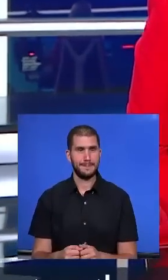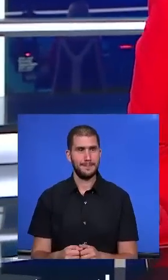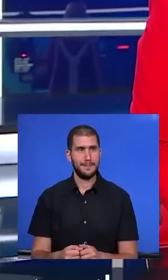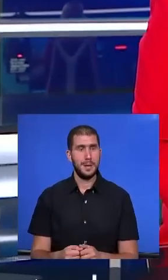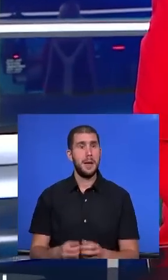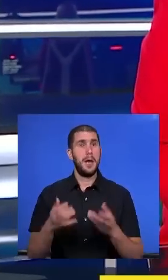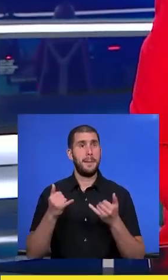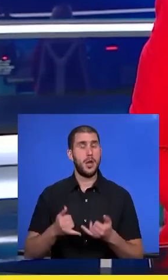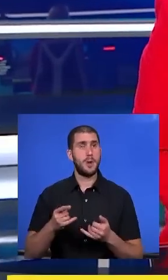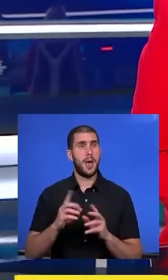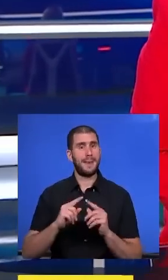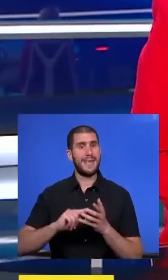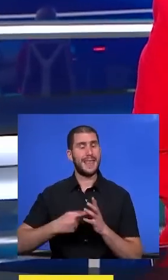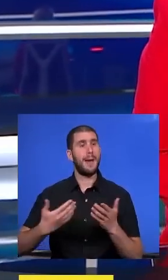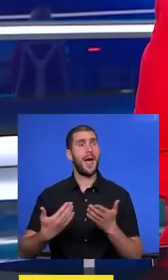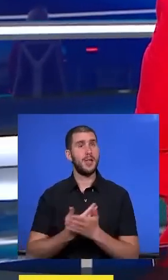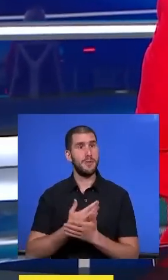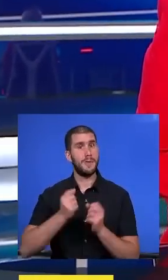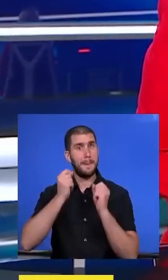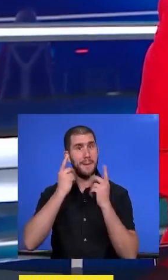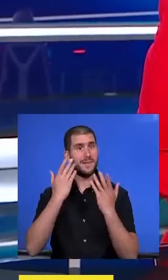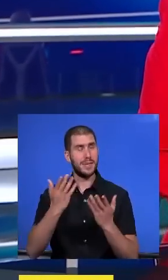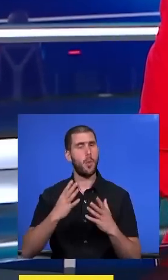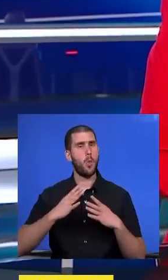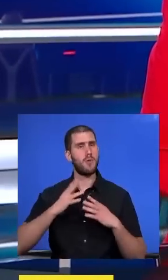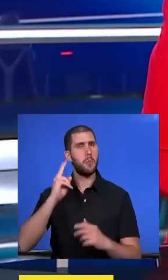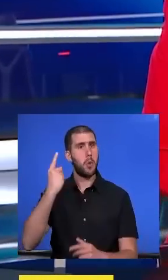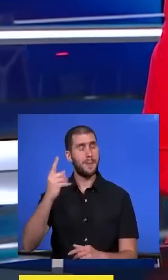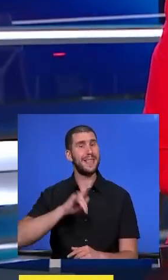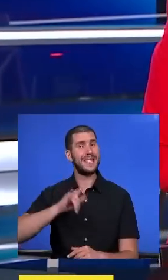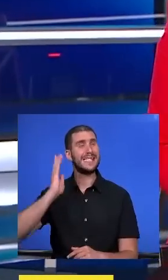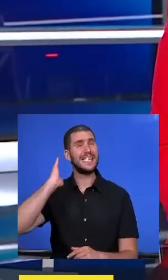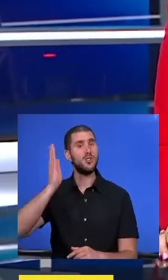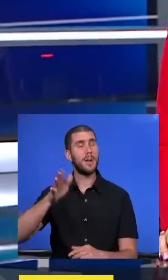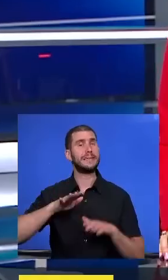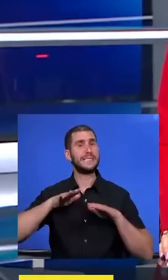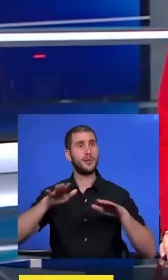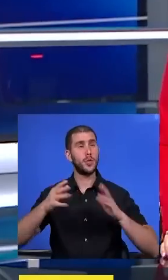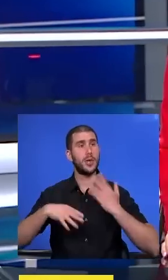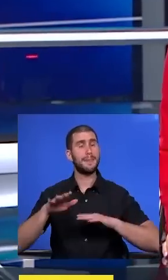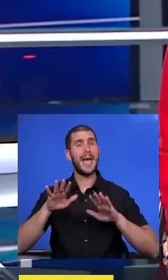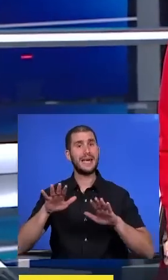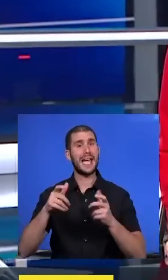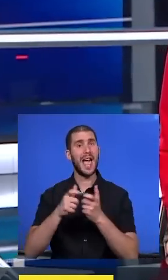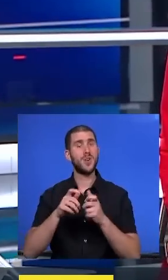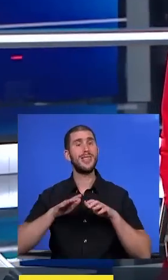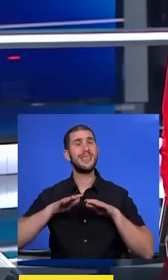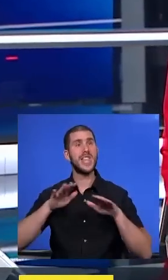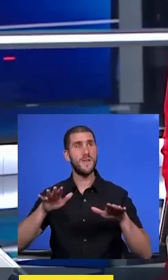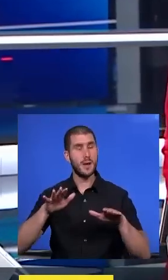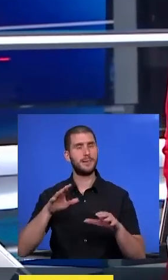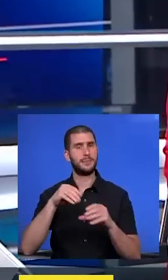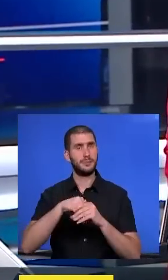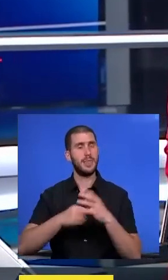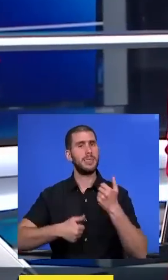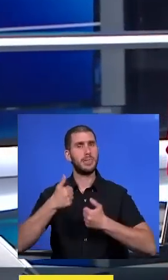מהיום שורת יעדים חדשים ומפתיעים לחופשה בחול, בטיסה ישירה מנתב"ג. יותר מ-10 חברות תעופה מצטרפות